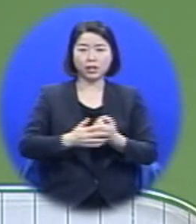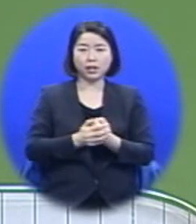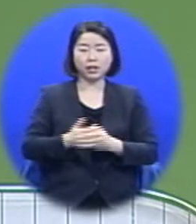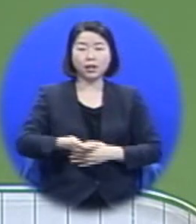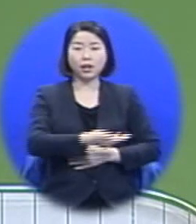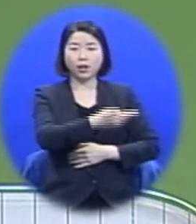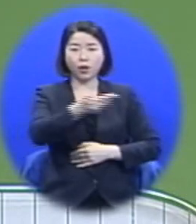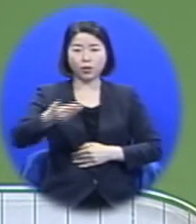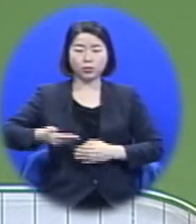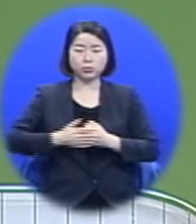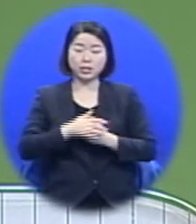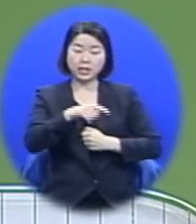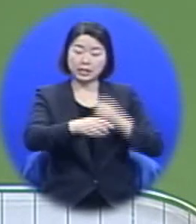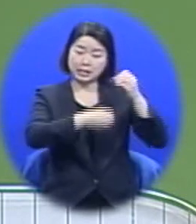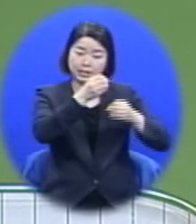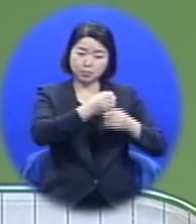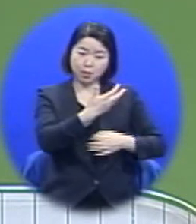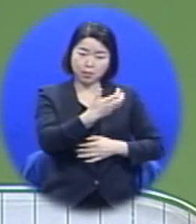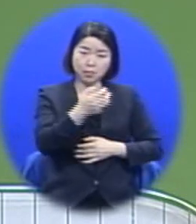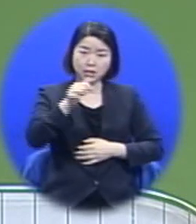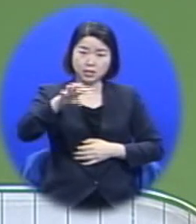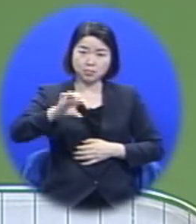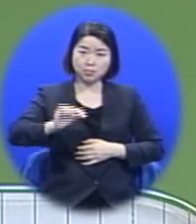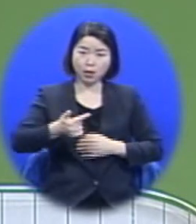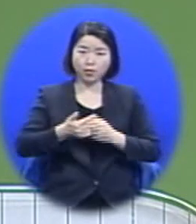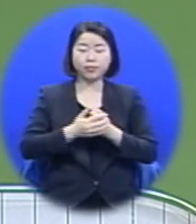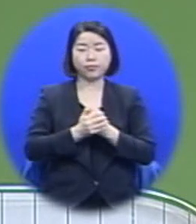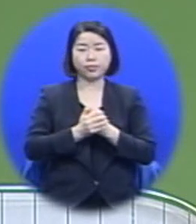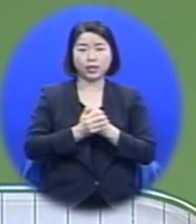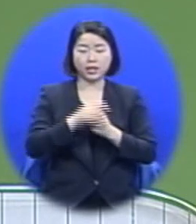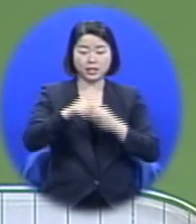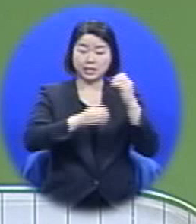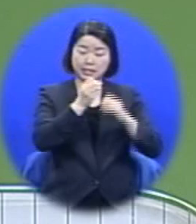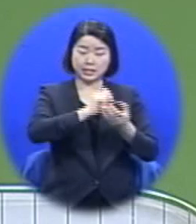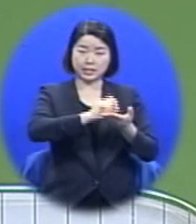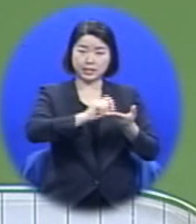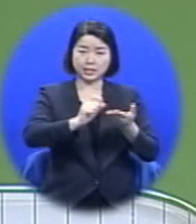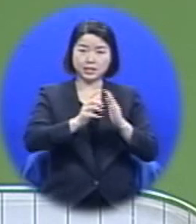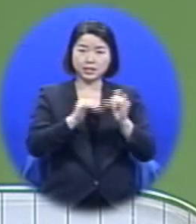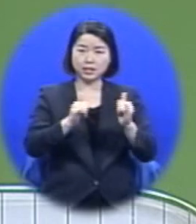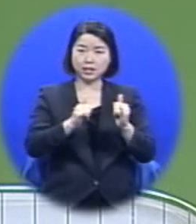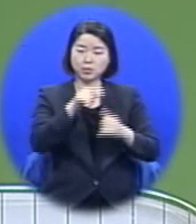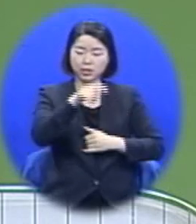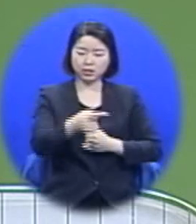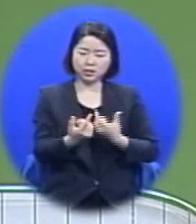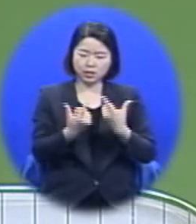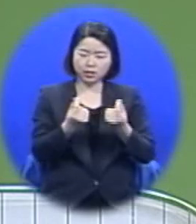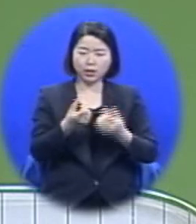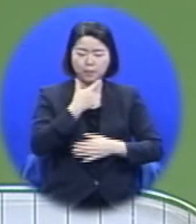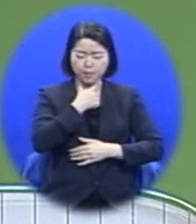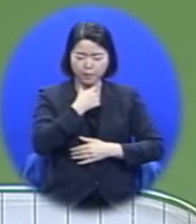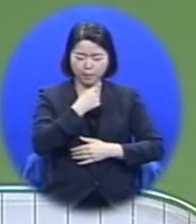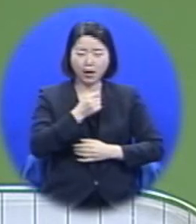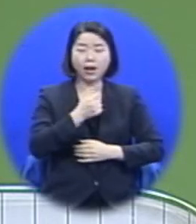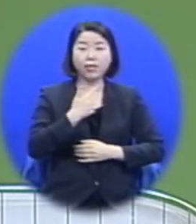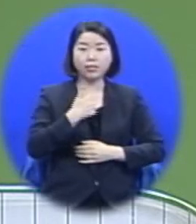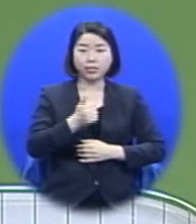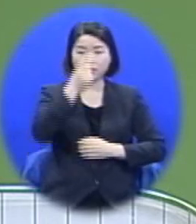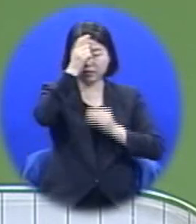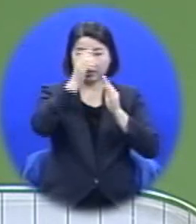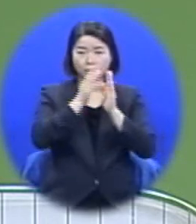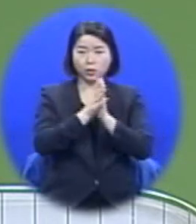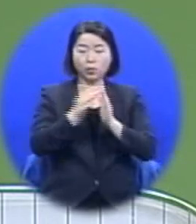여러분 이 시편 8 시편 2 기자가 그토록 갈망했던 그 기도가